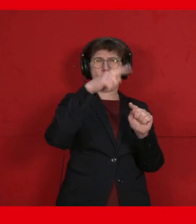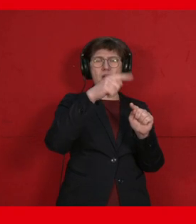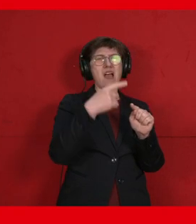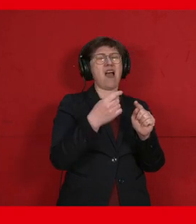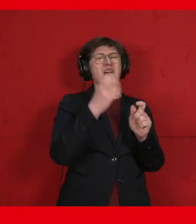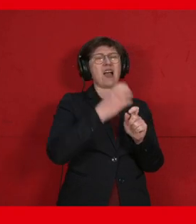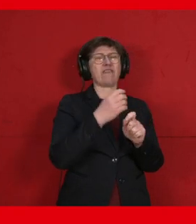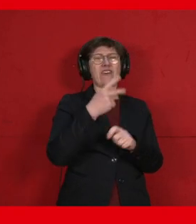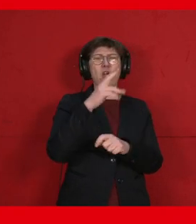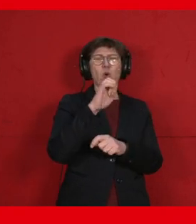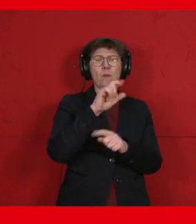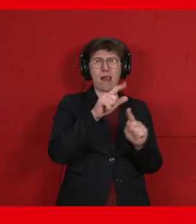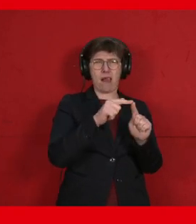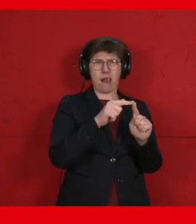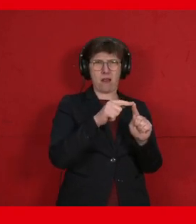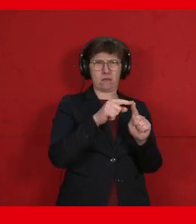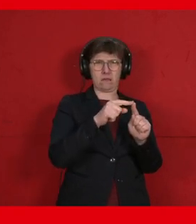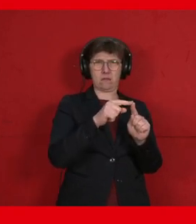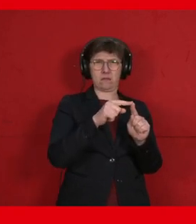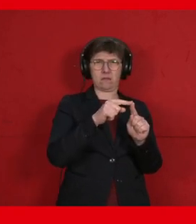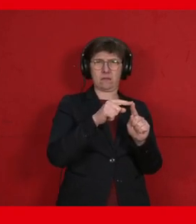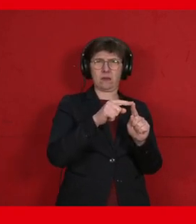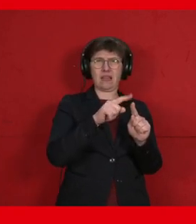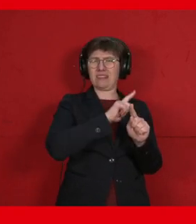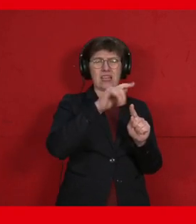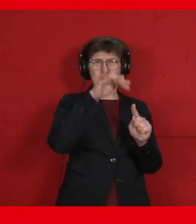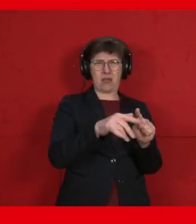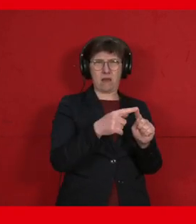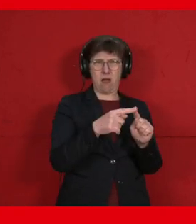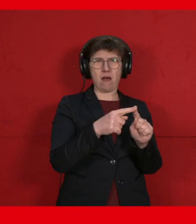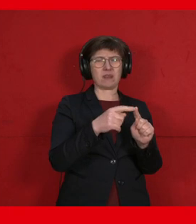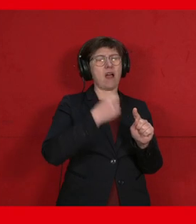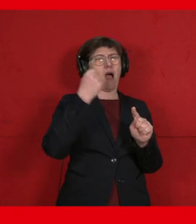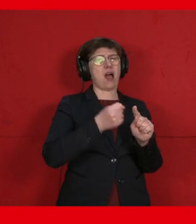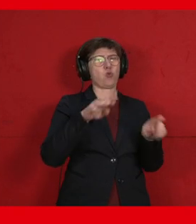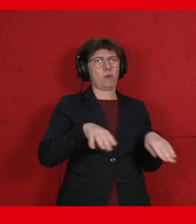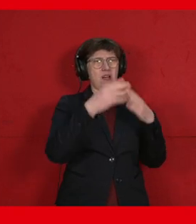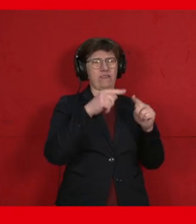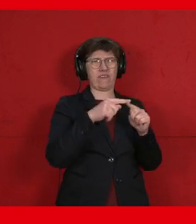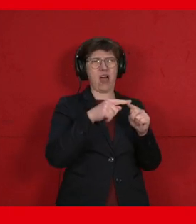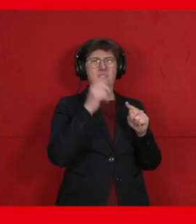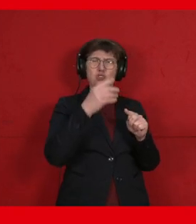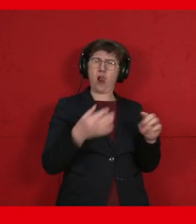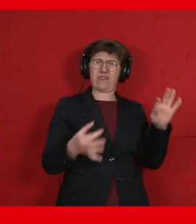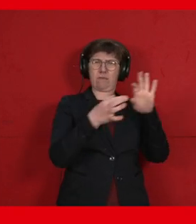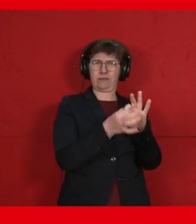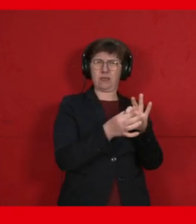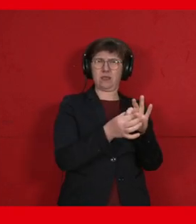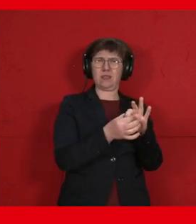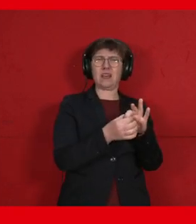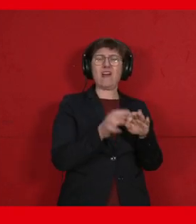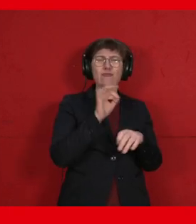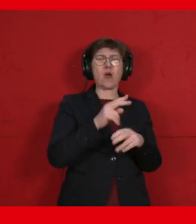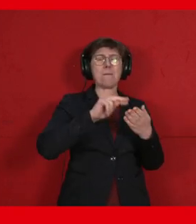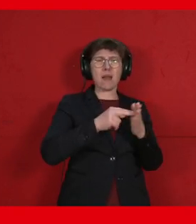zum Kraftwerk Krümmel, das nicht mehr existiert, also dem Atomkraftwerk, wo das dann reingeschaltet werden soll, hat